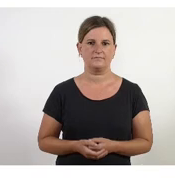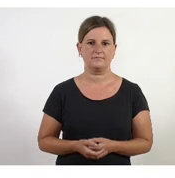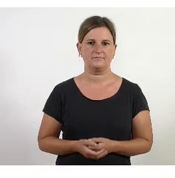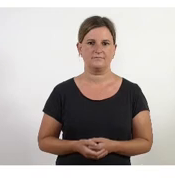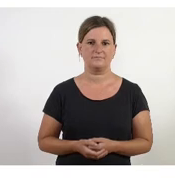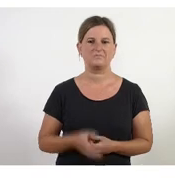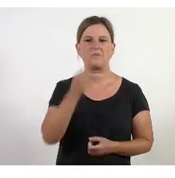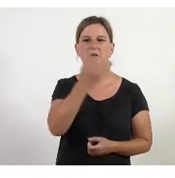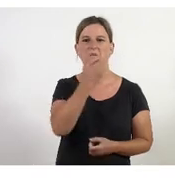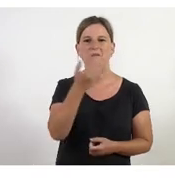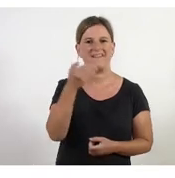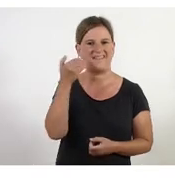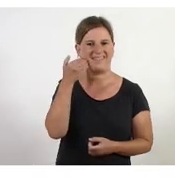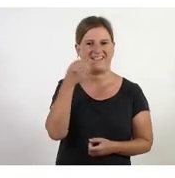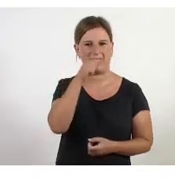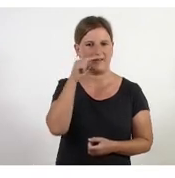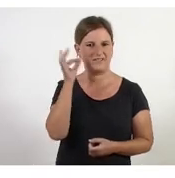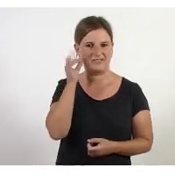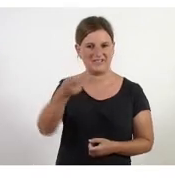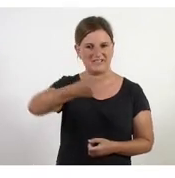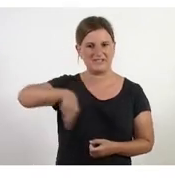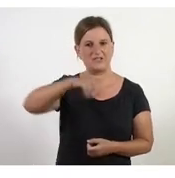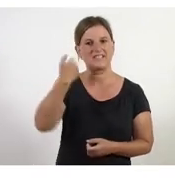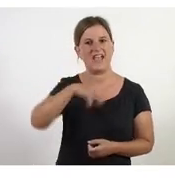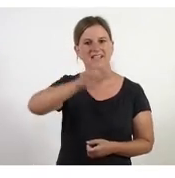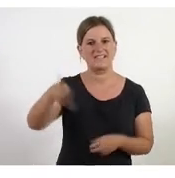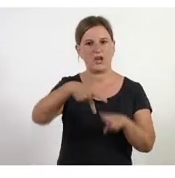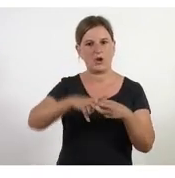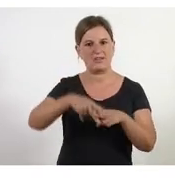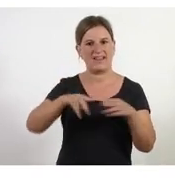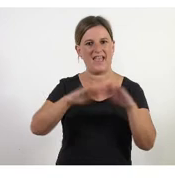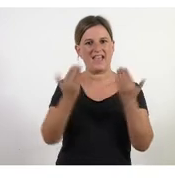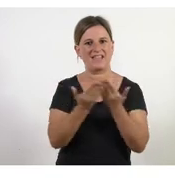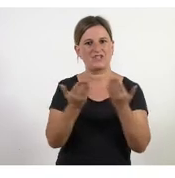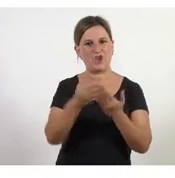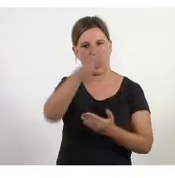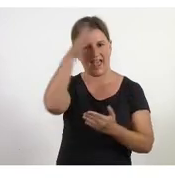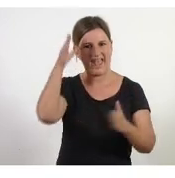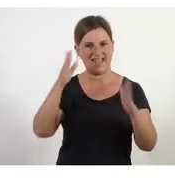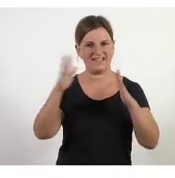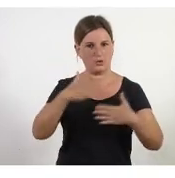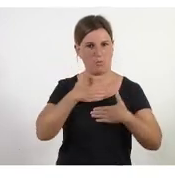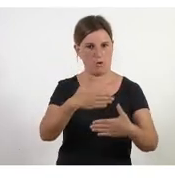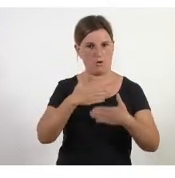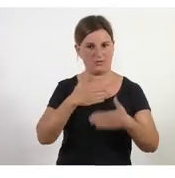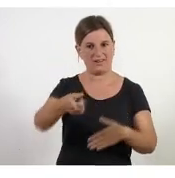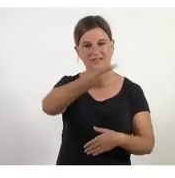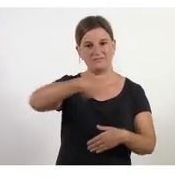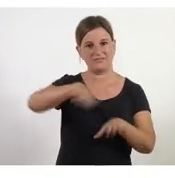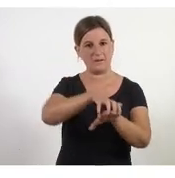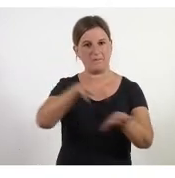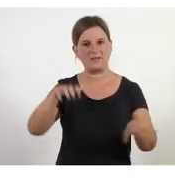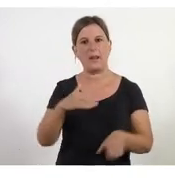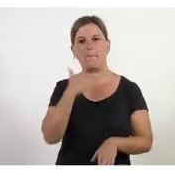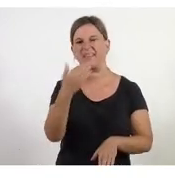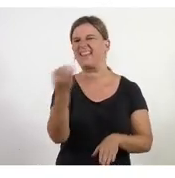Molt bona tarda a tots i totes. Ens trobem en el segon taller de l'Escola d'Estiu del Voluntariat. Ja sabeu, la majoria de vosaltres ja coneixeu